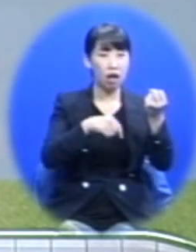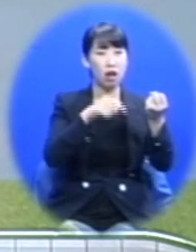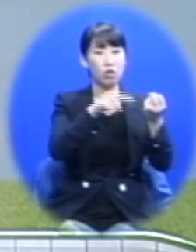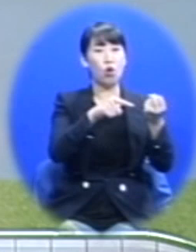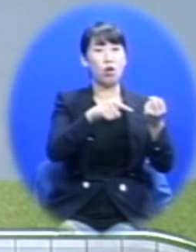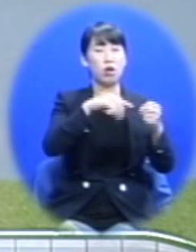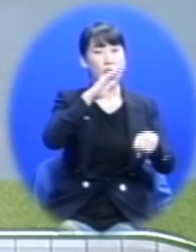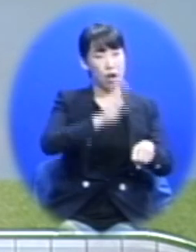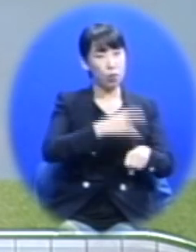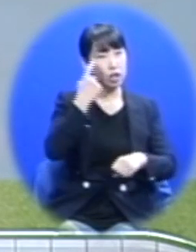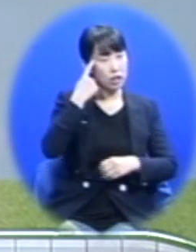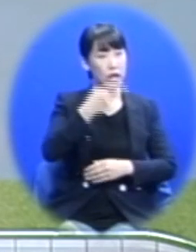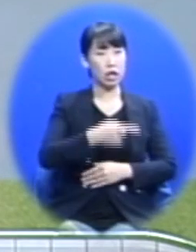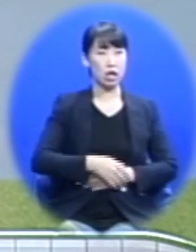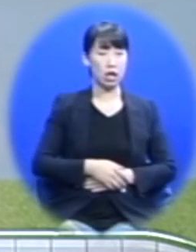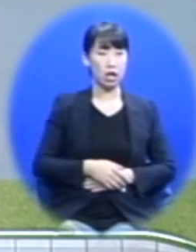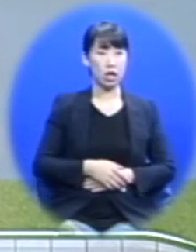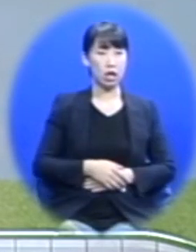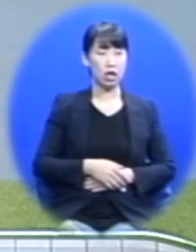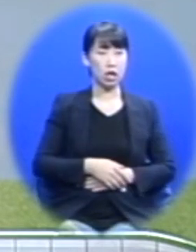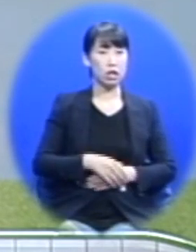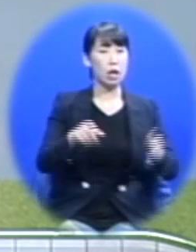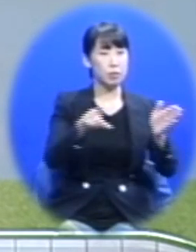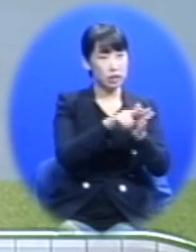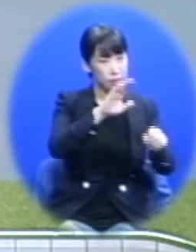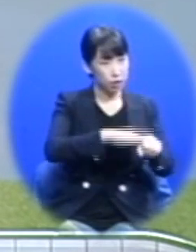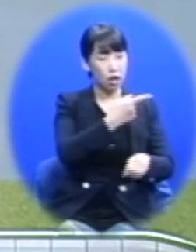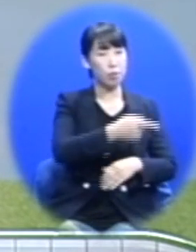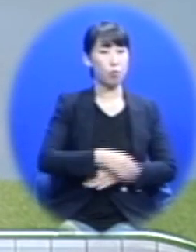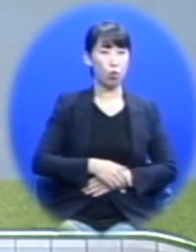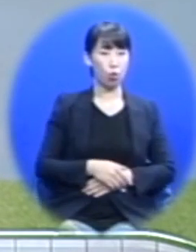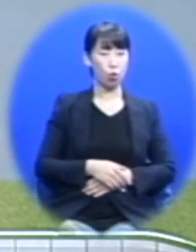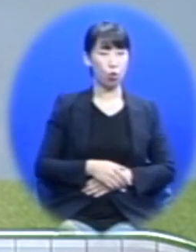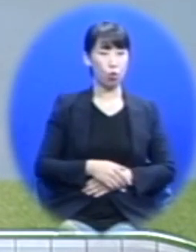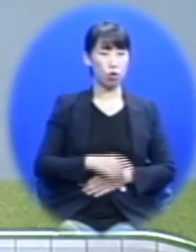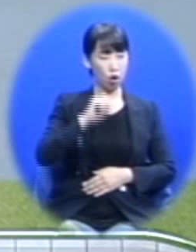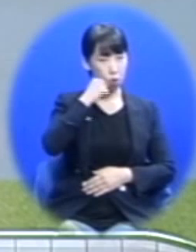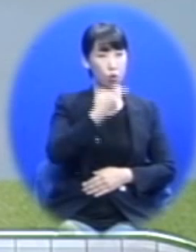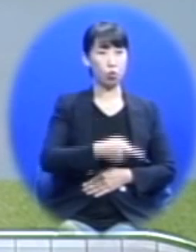자아가 그것이 너가 극복해야 될 가장 큰 장애물이다.